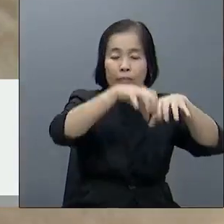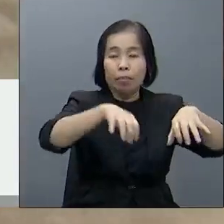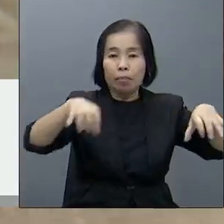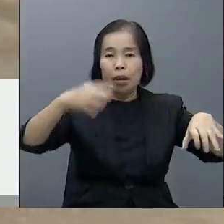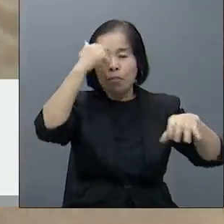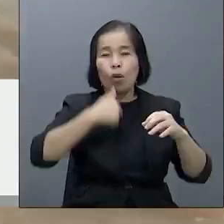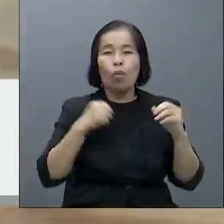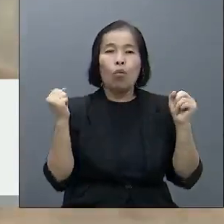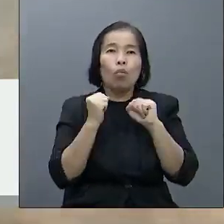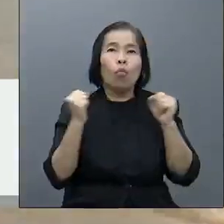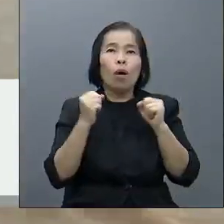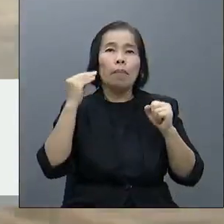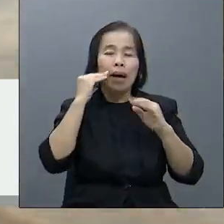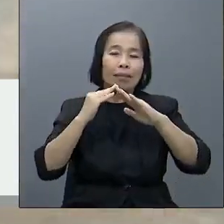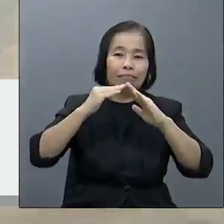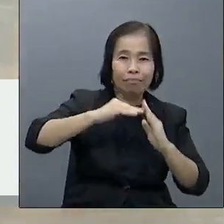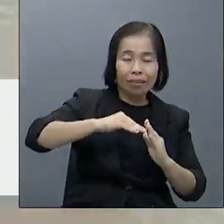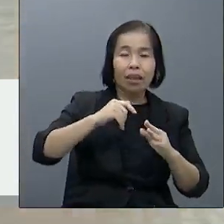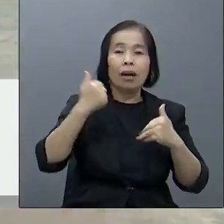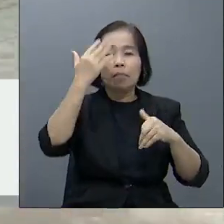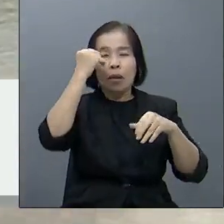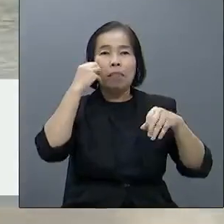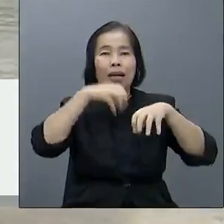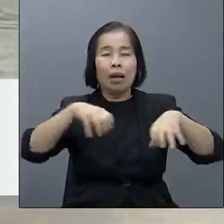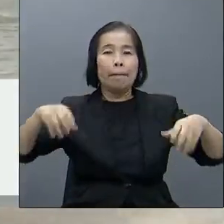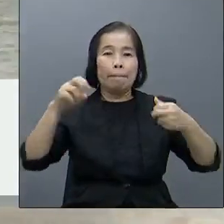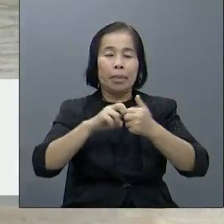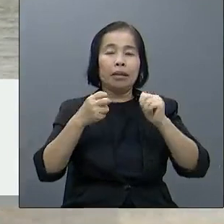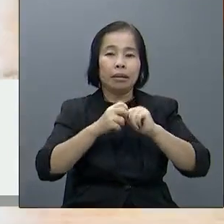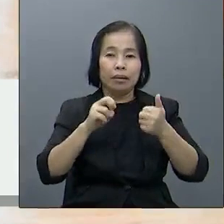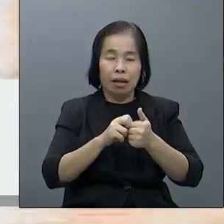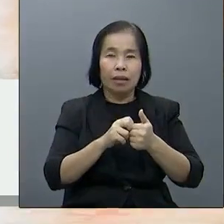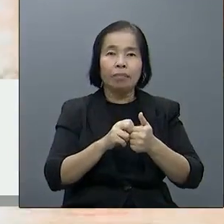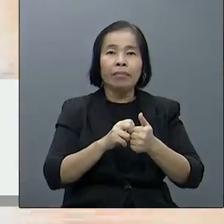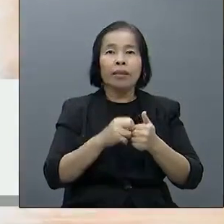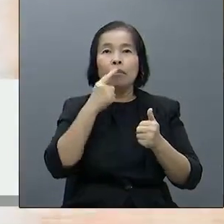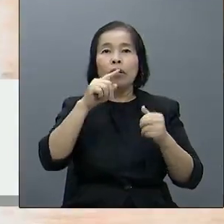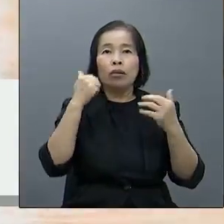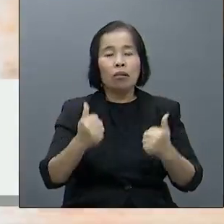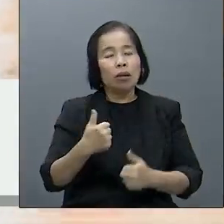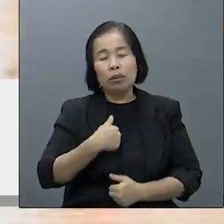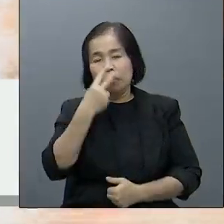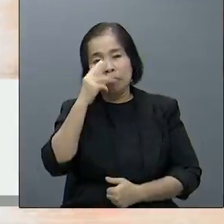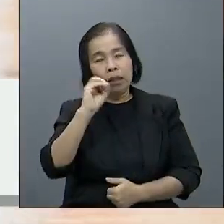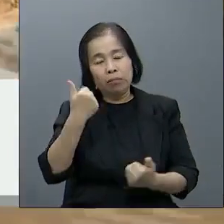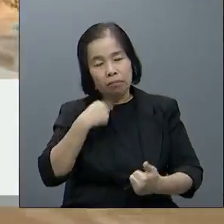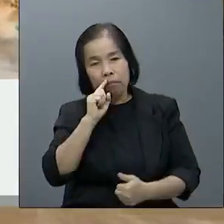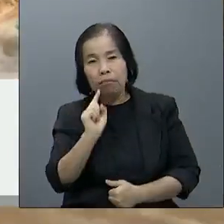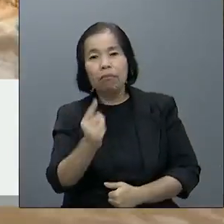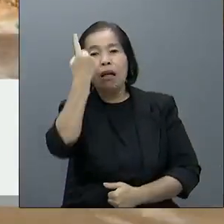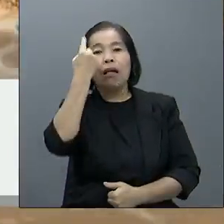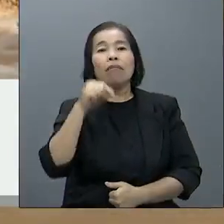ลงโดยชาวบ้านที่อยู่บริเวณดังกล่าวได้รับผลกระทบนะครับและบอกว่าไม่เคยพบกับเหตุการณ์น้ำท่วมมาก่อน